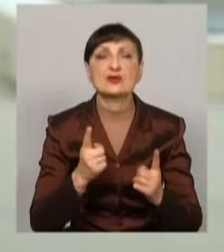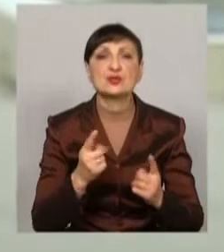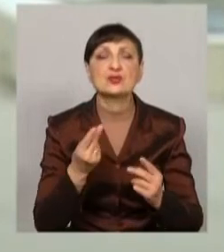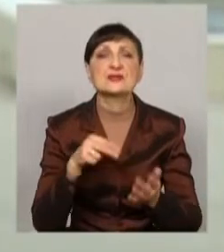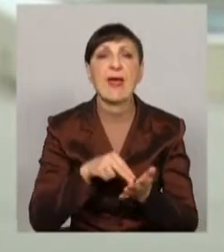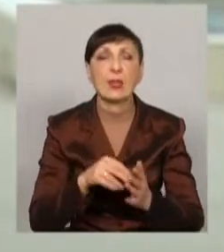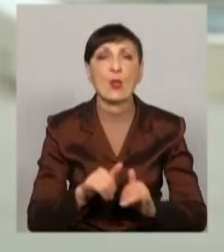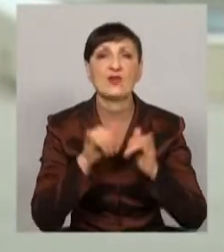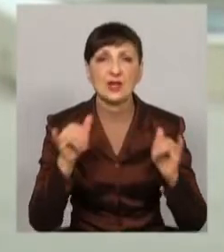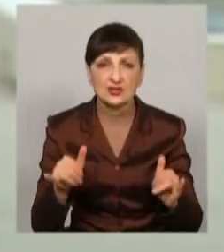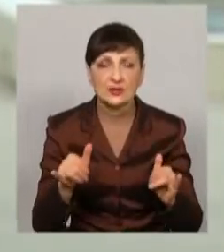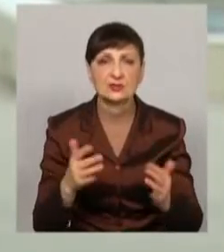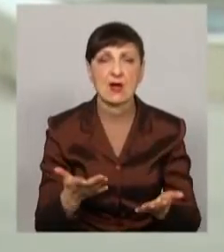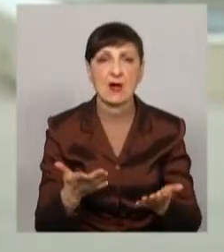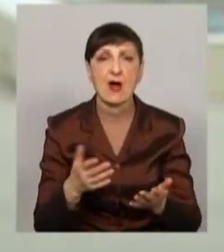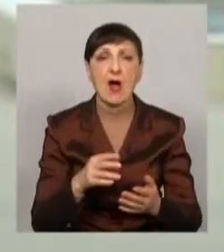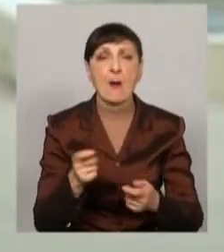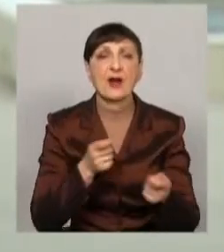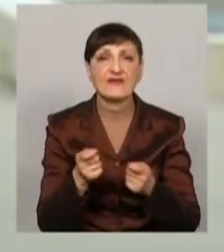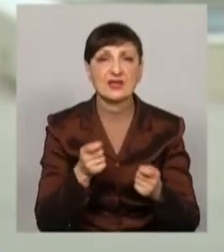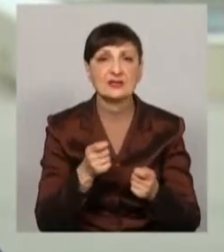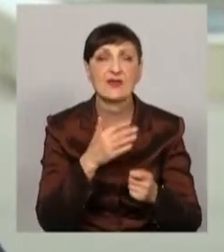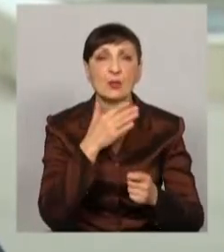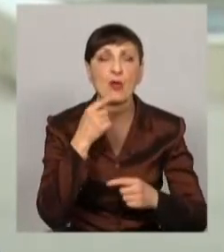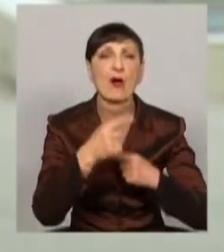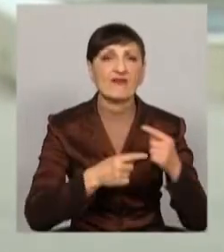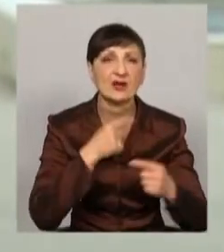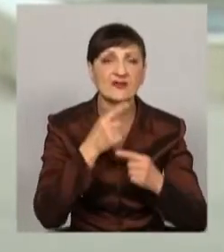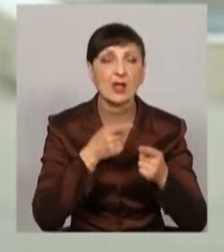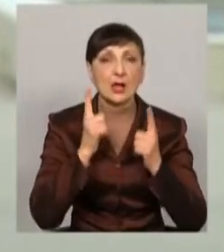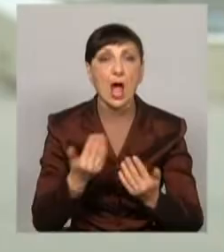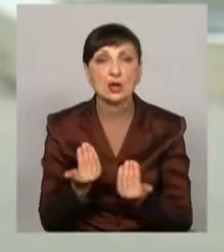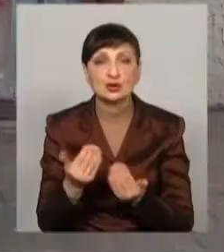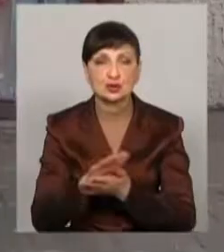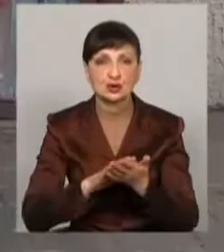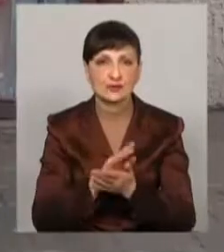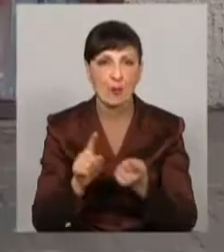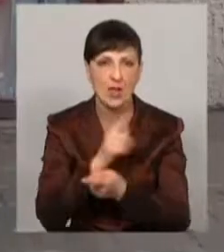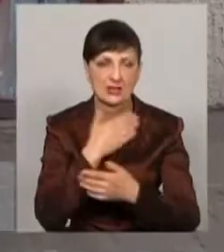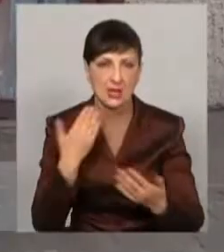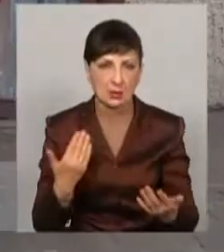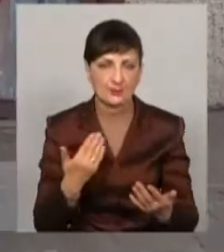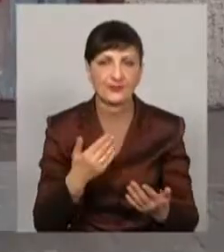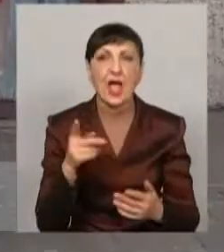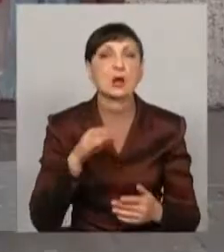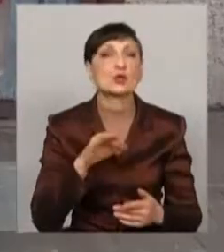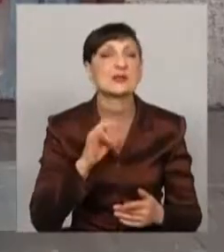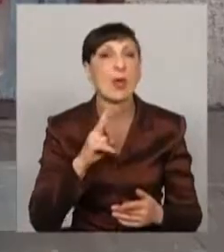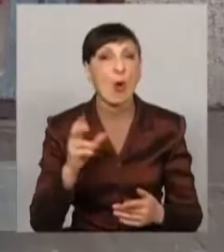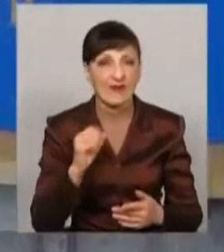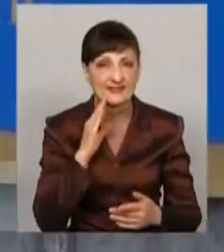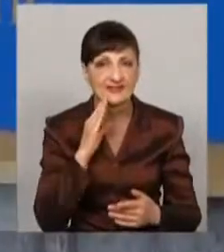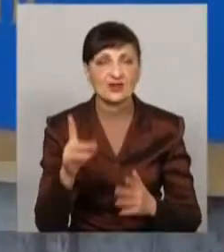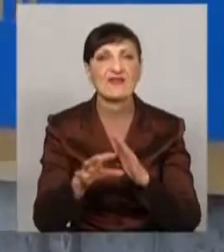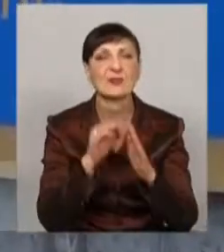цены, почему правительство вроде с одной стороны много об этом говорит, но в реальной жизни ничего не меняется. Салтанат Турсынбекова с первых дней работы